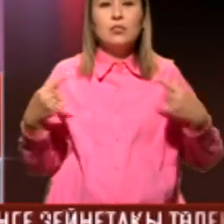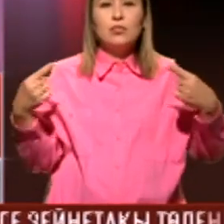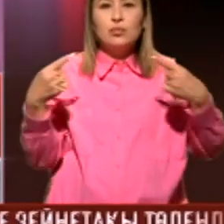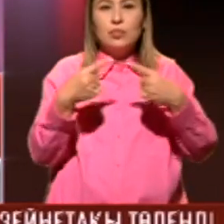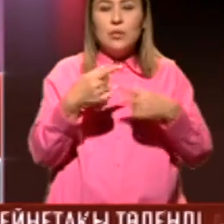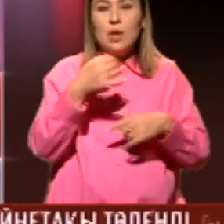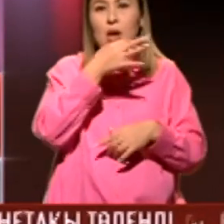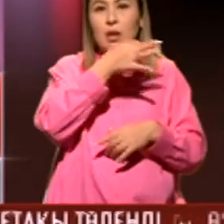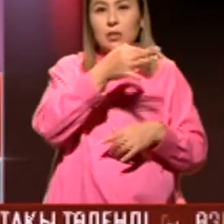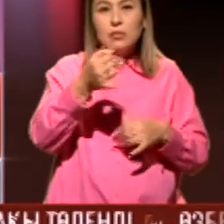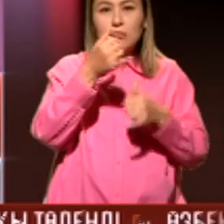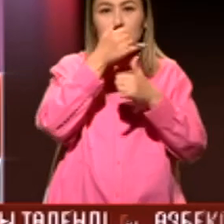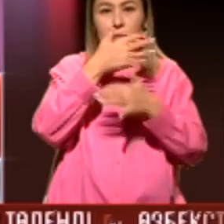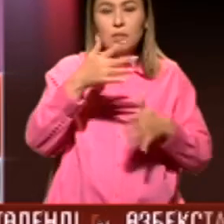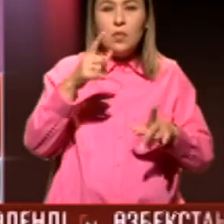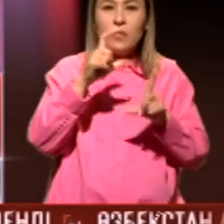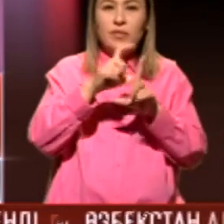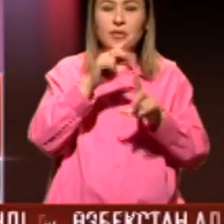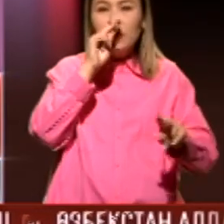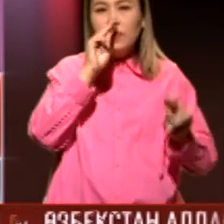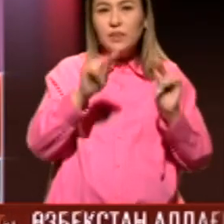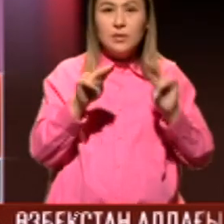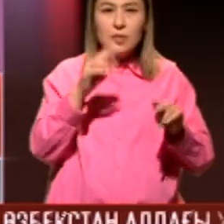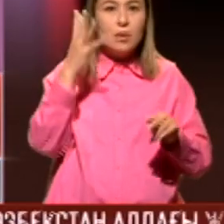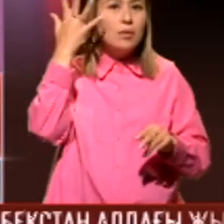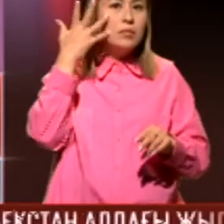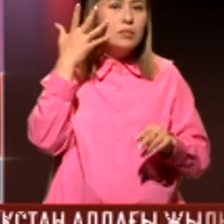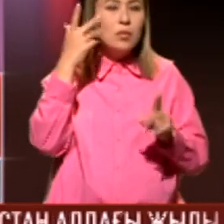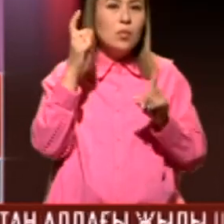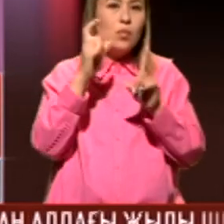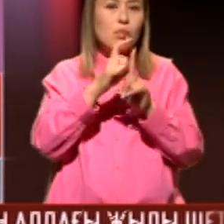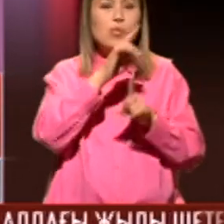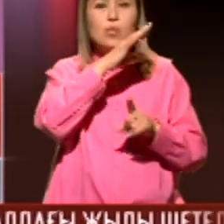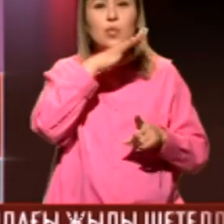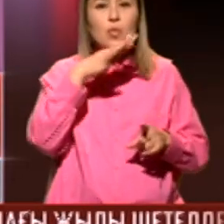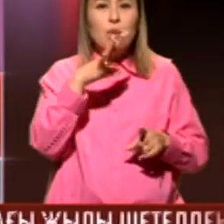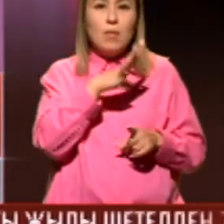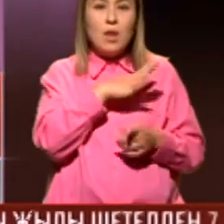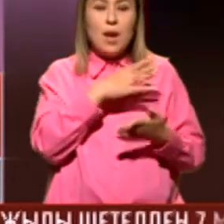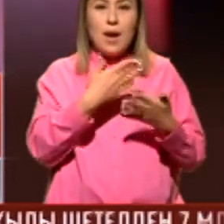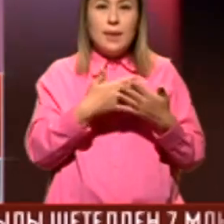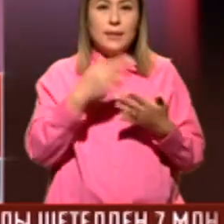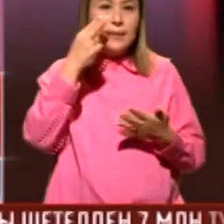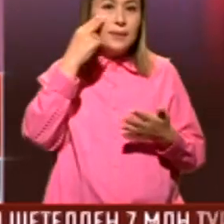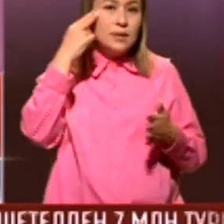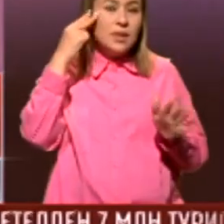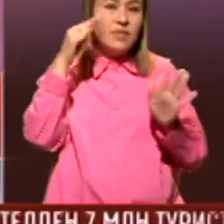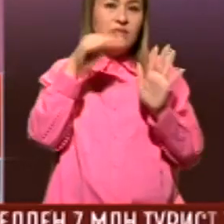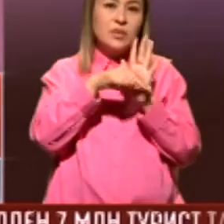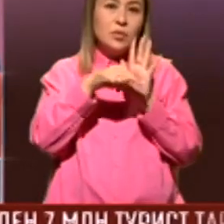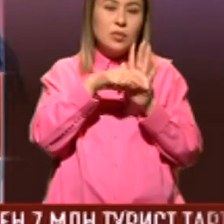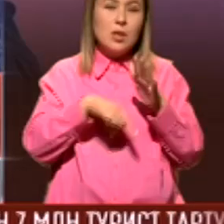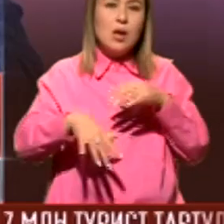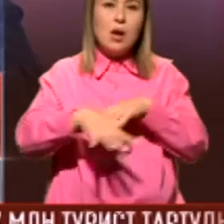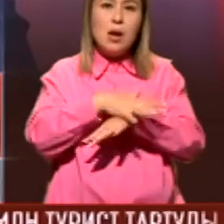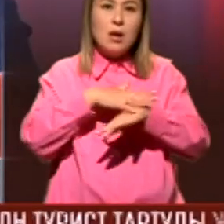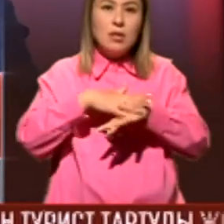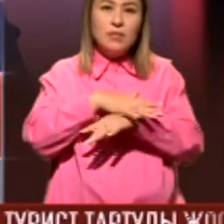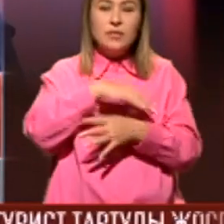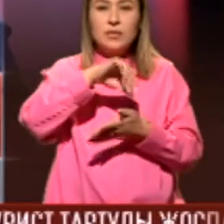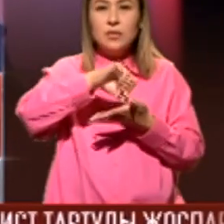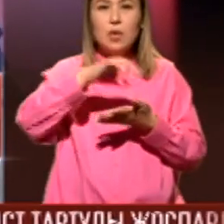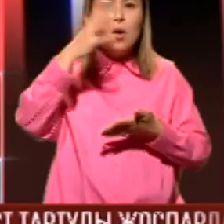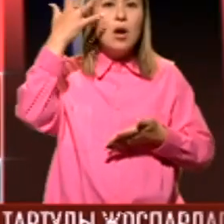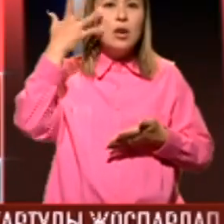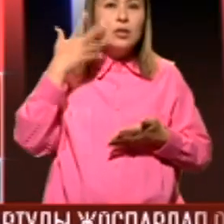айтқыза алмайтындай сөзді айтты, осылай болды дегенді көбірек айтып кетті. Ал енді біз Қытайдың ішкі жағдайындағы Қытай Халық Республикасының төрағасы қашан